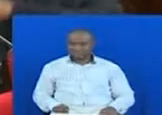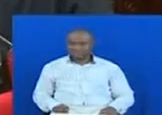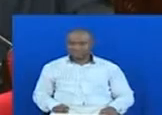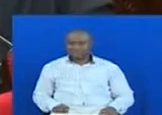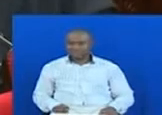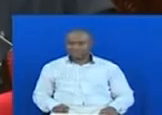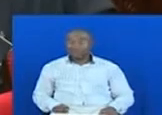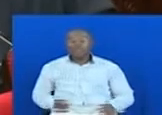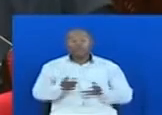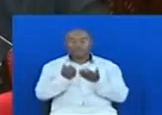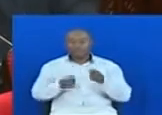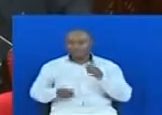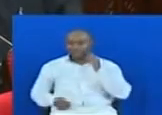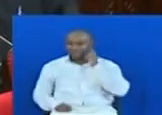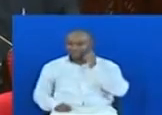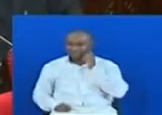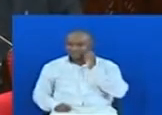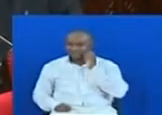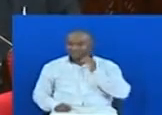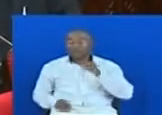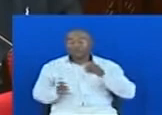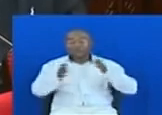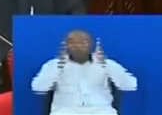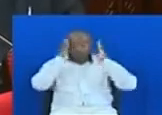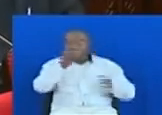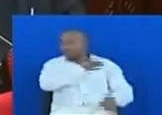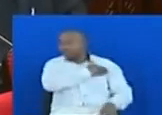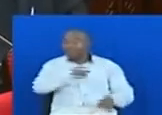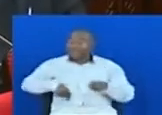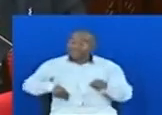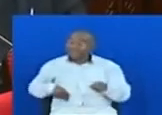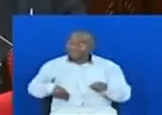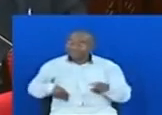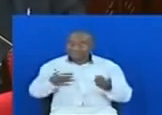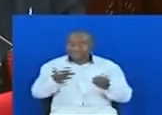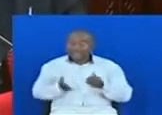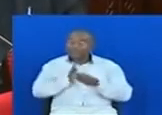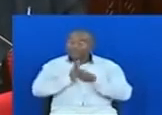Maka Mheshimiwa alipotufikisha hapa Mheshimiwa ni pazuri.